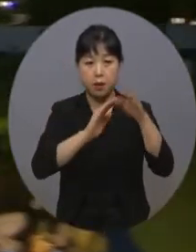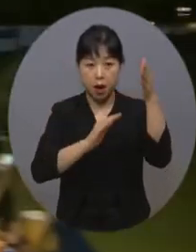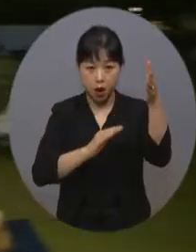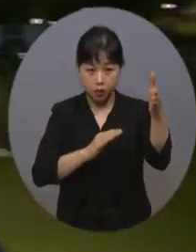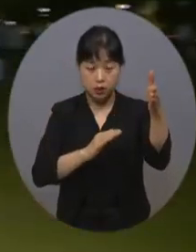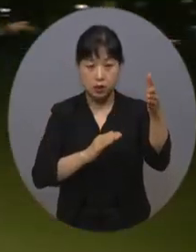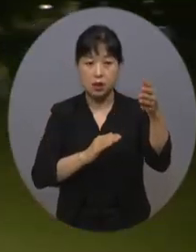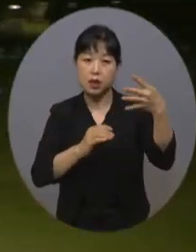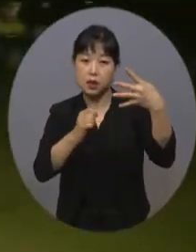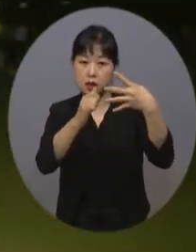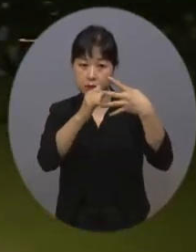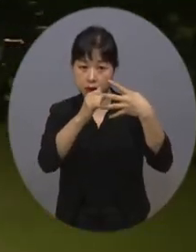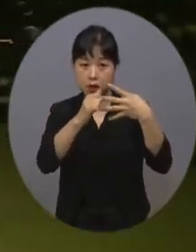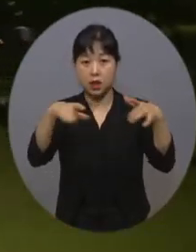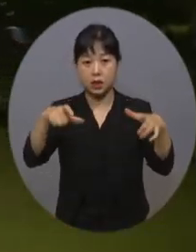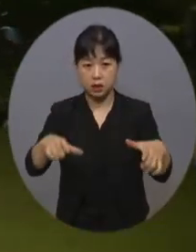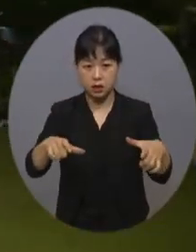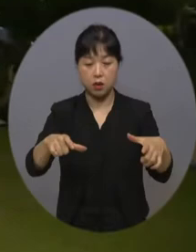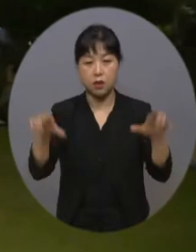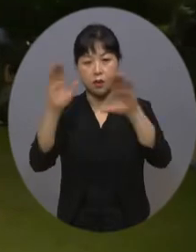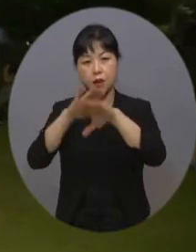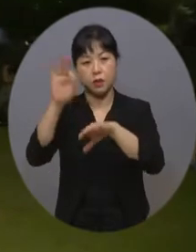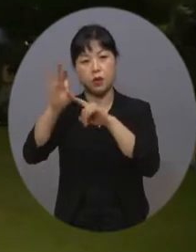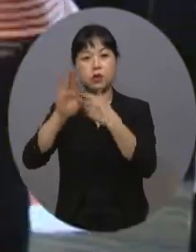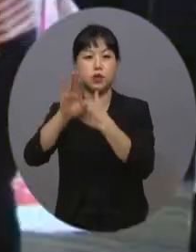밤 10시 이후 이용이 금지됩니다.